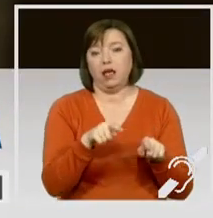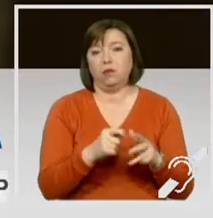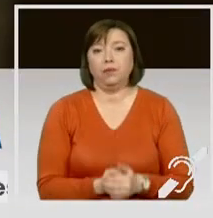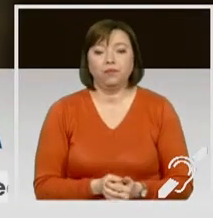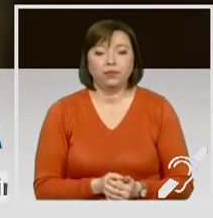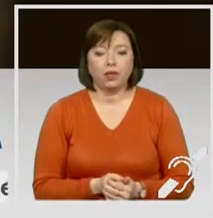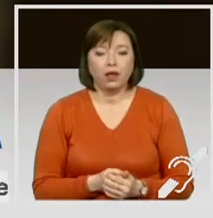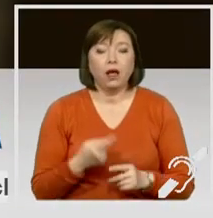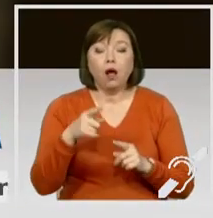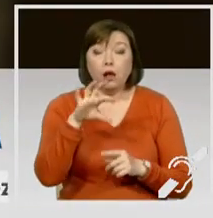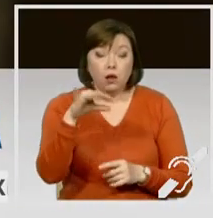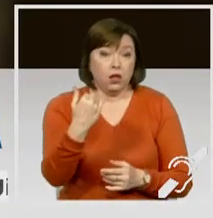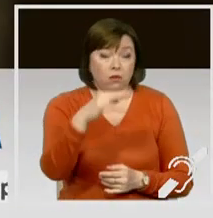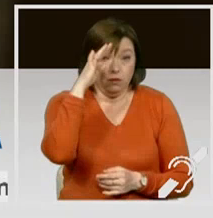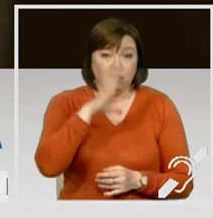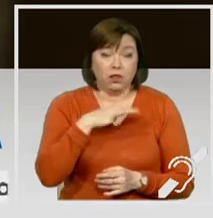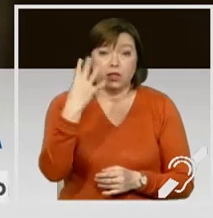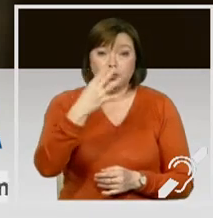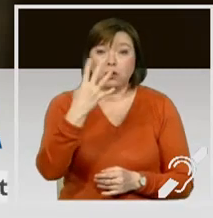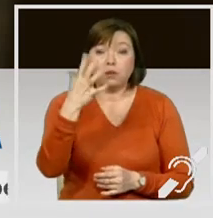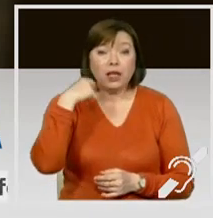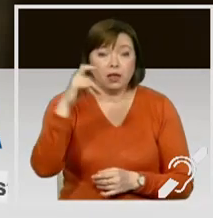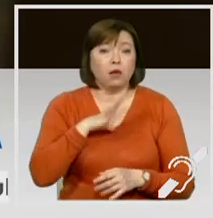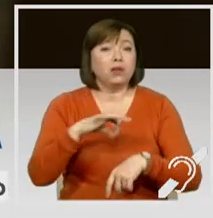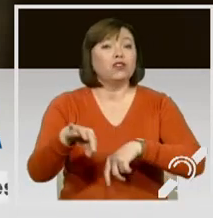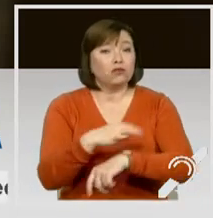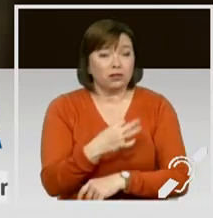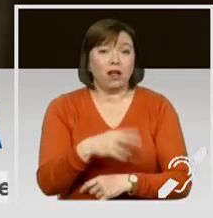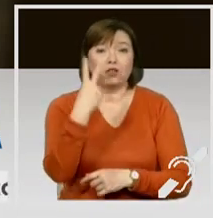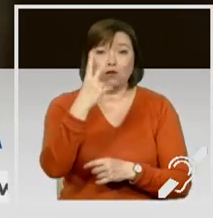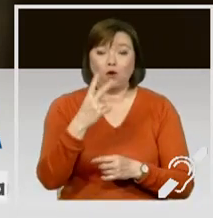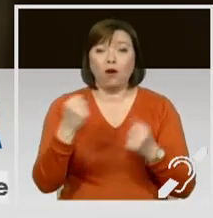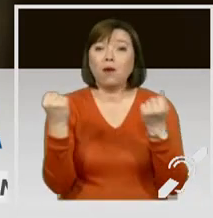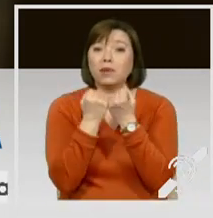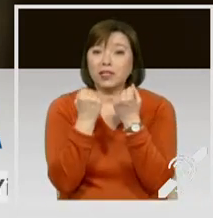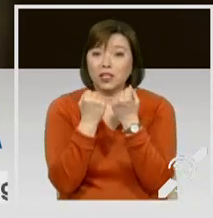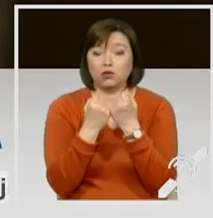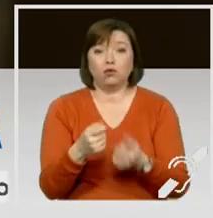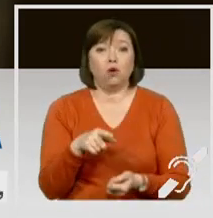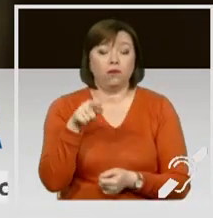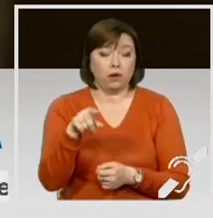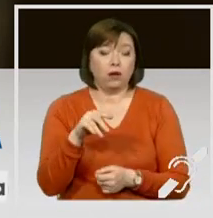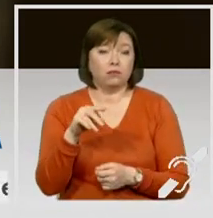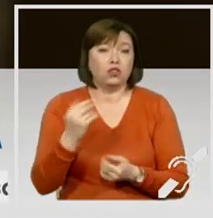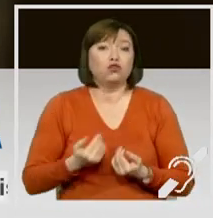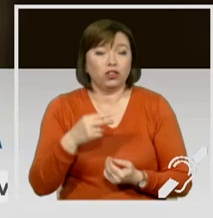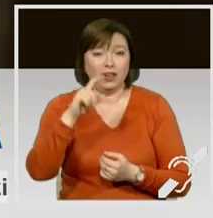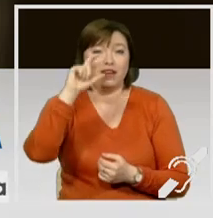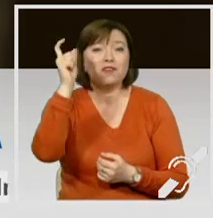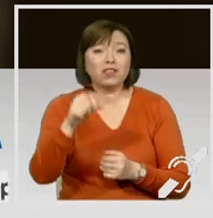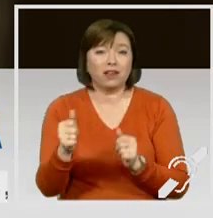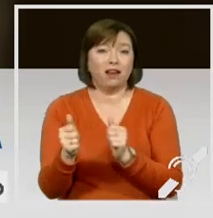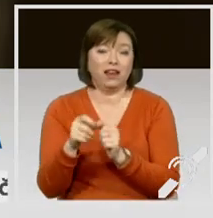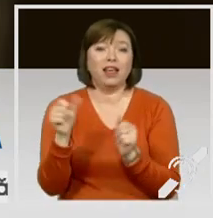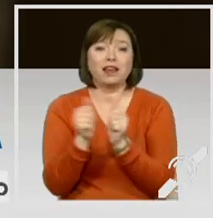Pavel Petronel Tănase avea 45 de ani, era căsătorit și avea 2 copii gemeni. Locuiau cu toții în Settimo Torinese, o localitate de